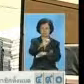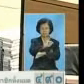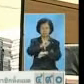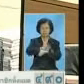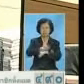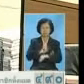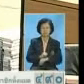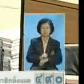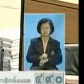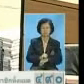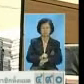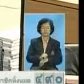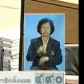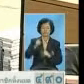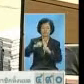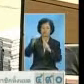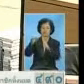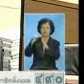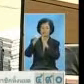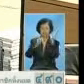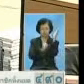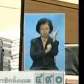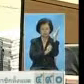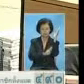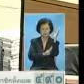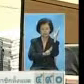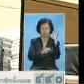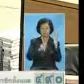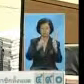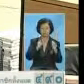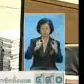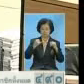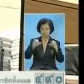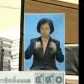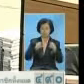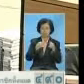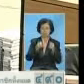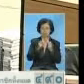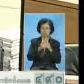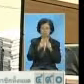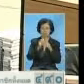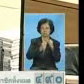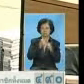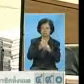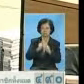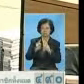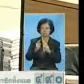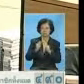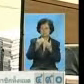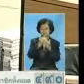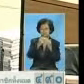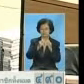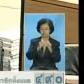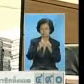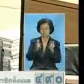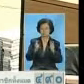ะนะครับจังหวัดสุราษฎร์ธานีแล้วผมก็เป็นเจ้าของอยู่หลายปีแต่ผมโชคไม่ดีนะครับอาจจะเนื่องจ